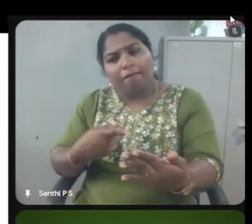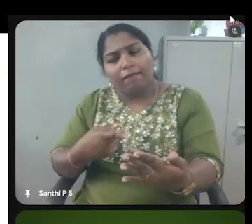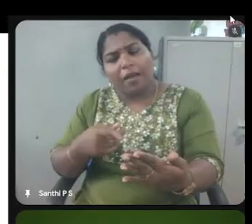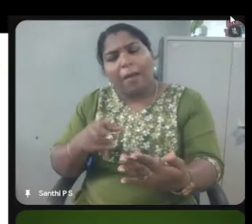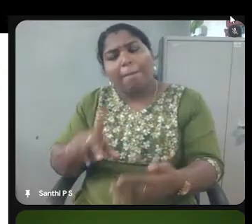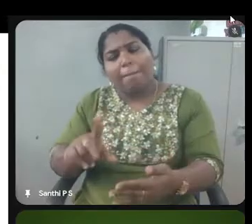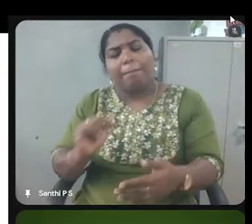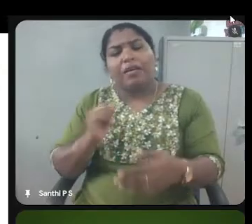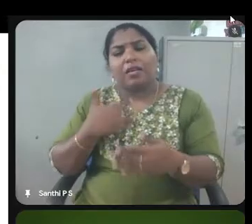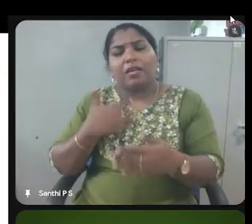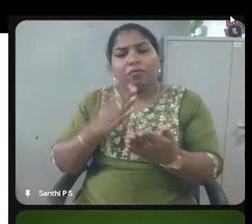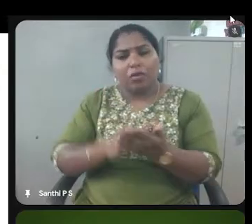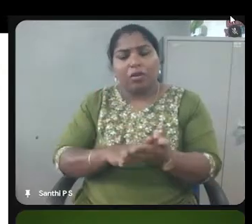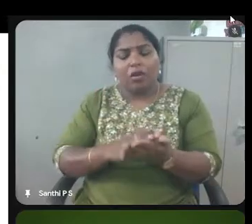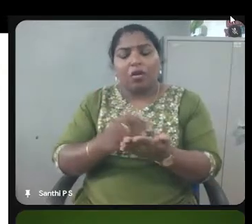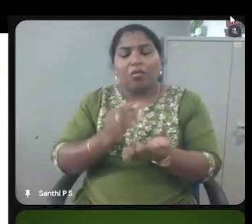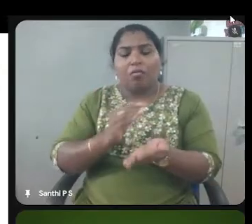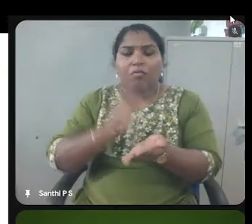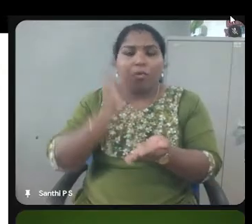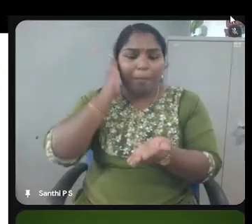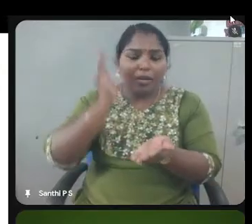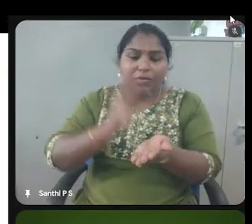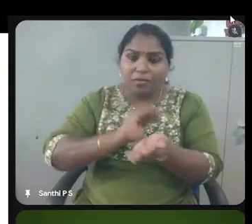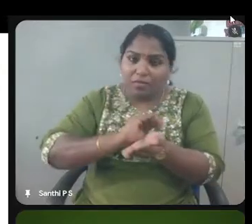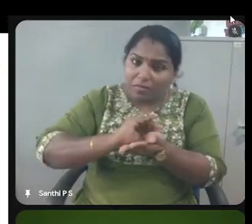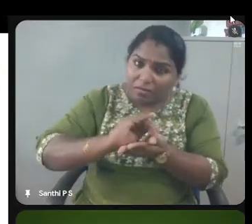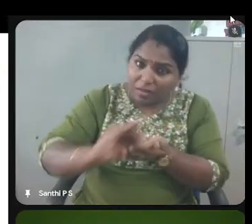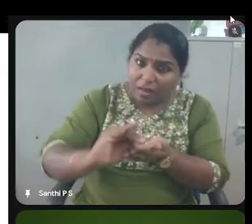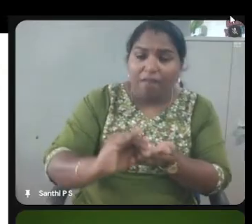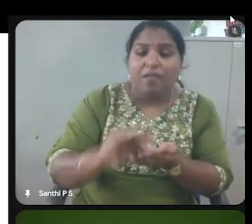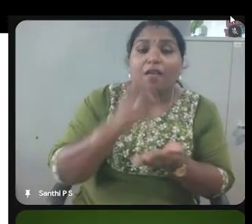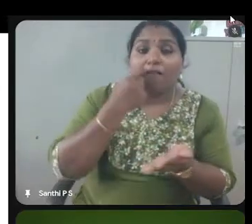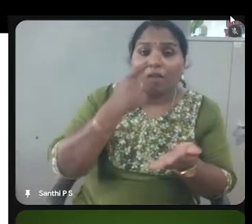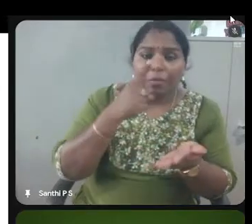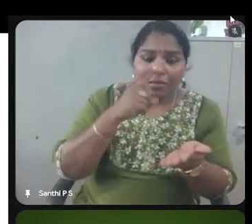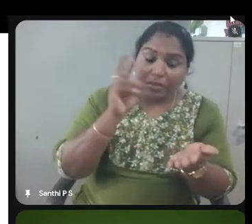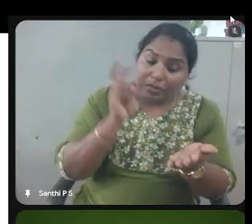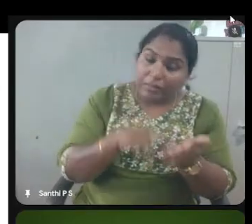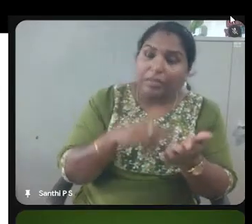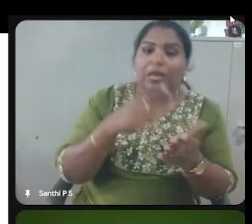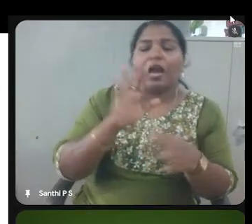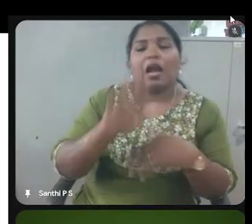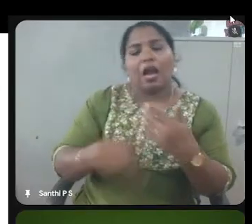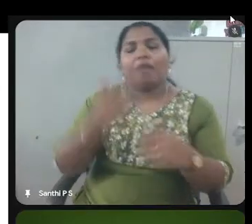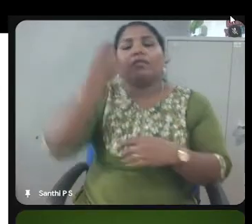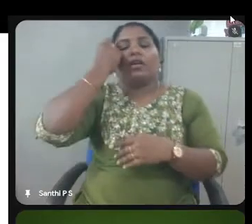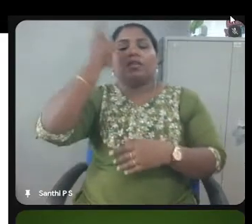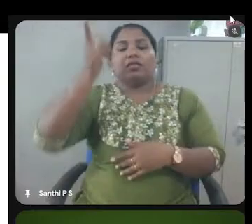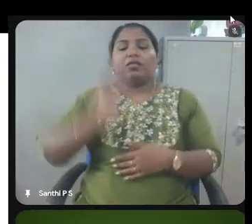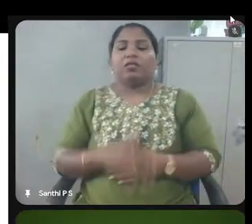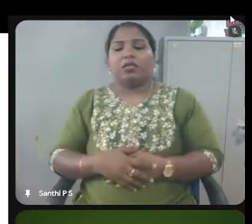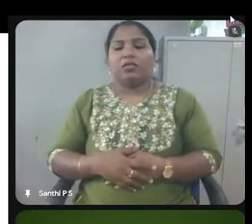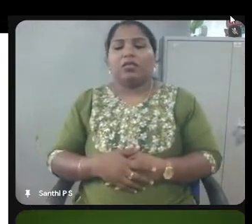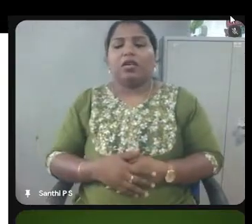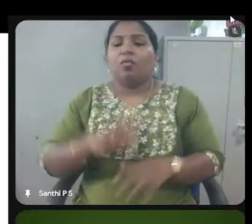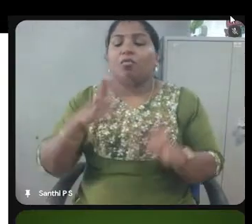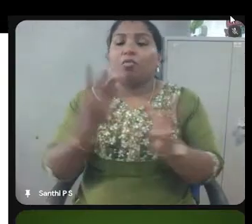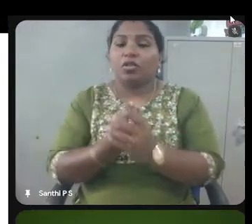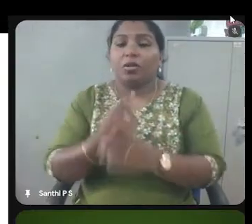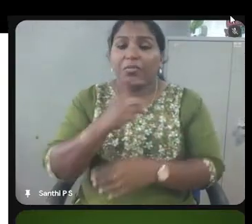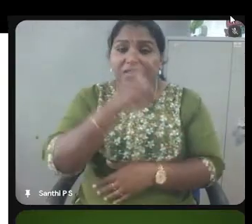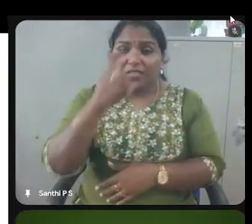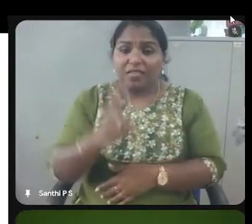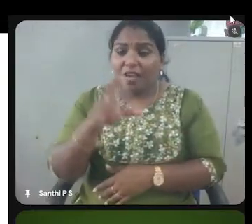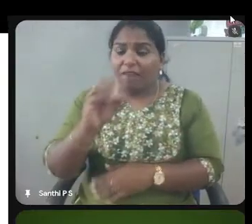ചെയ്ത സാധനങ്ങൾ മൊബൈൽ ഫോണിൽ സേവ് ആയിരിക്കുന്നത് ആരോ കണ്ടിട്ടാണ് ഈ സംഭവം അറിഞ്ഞത്. അപ്പൊ ഒരു 70-നടുത്ത് വീഡിയോസ് കുട്ടി